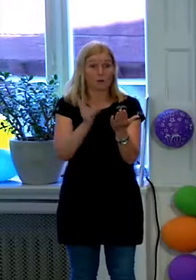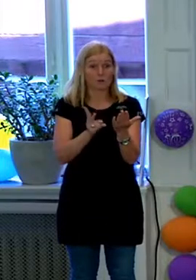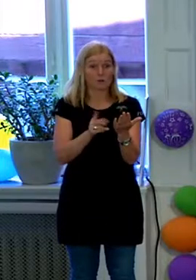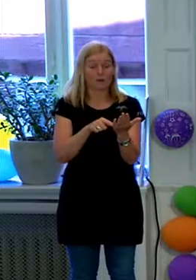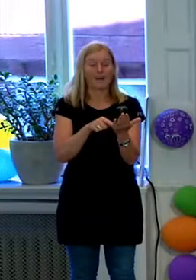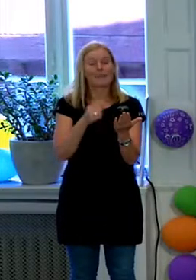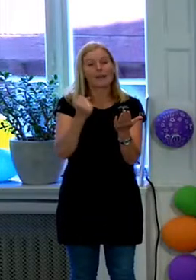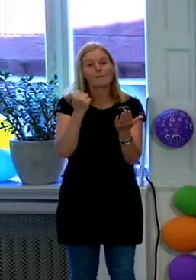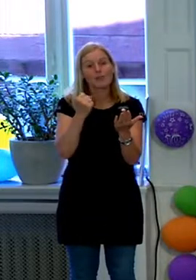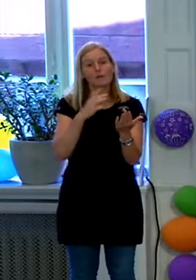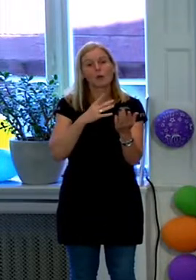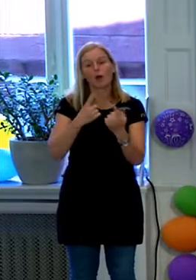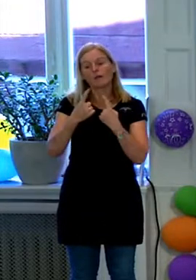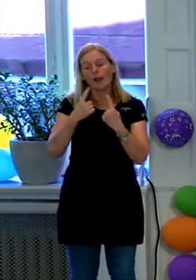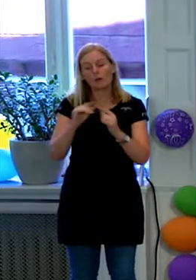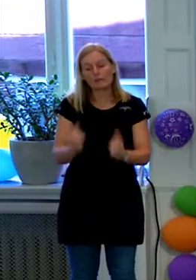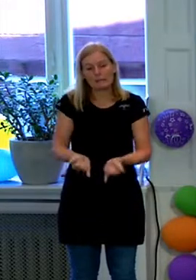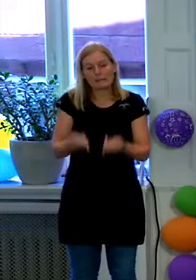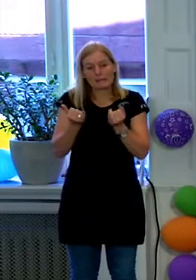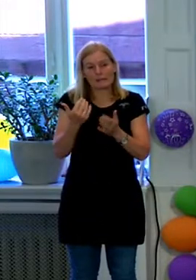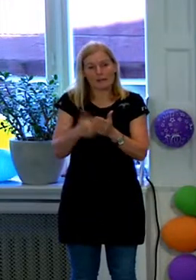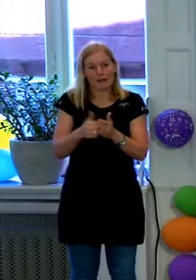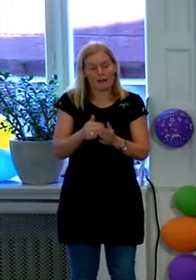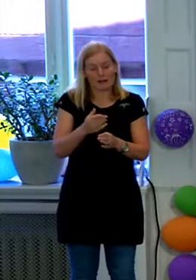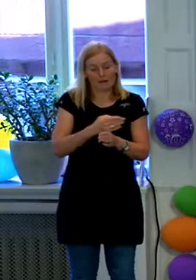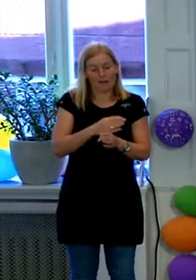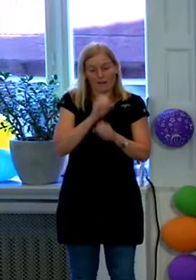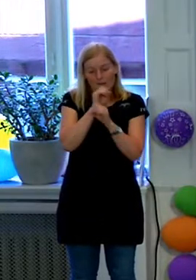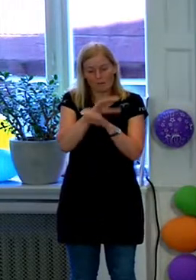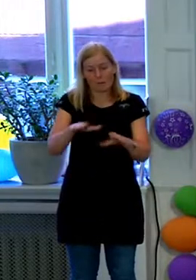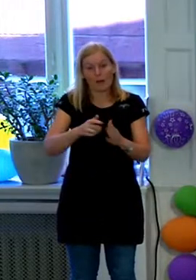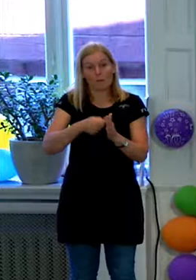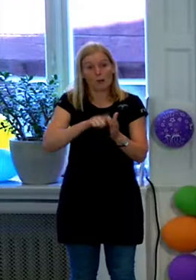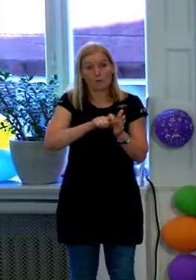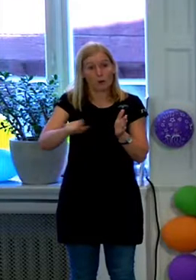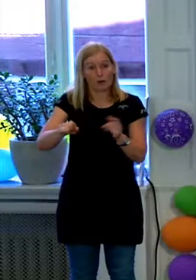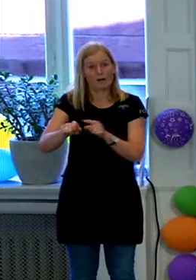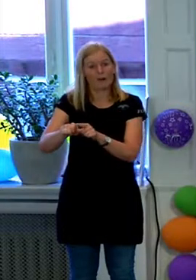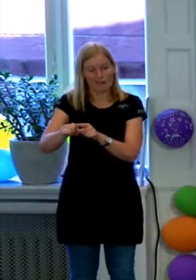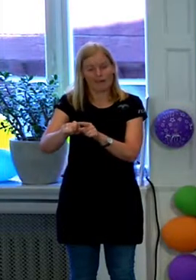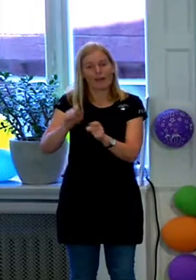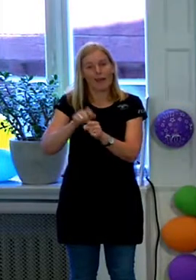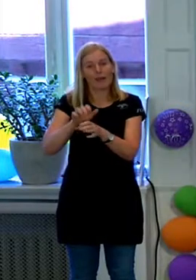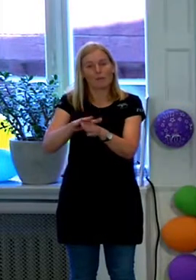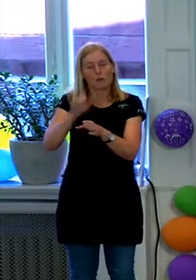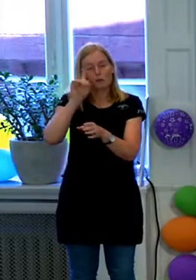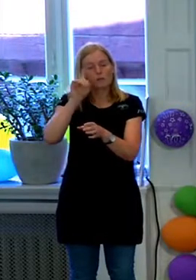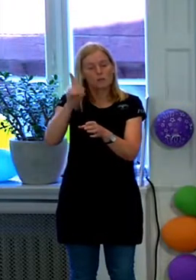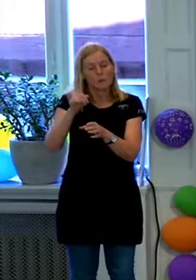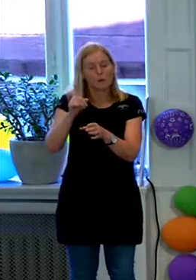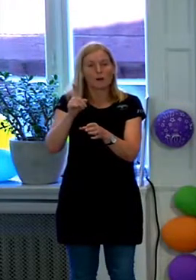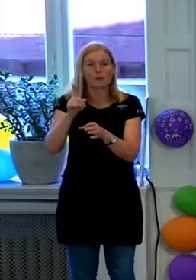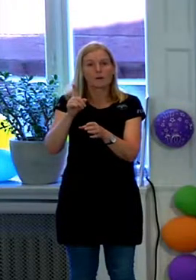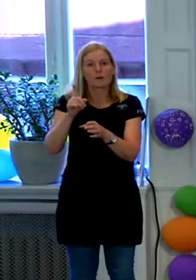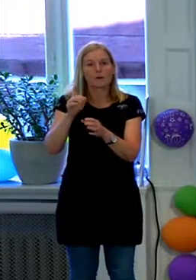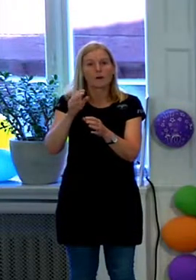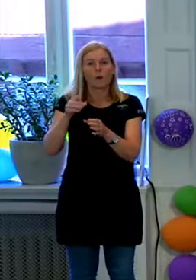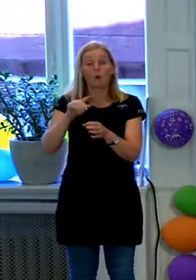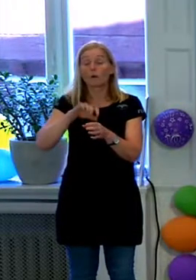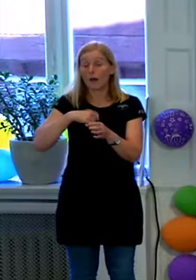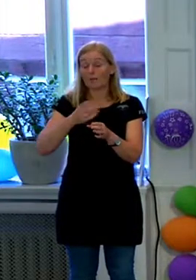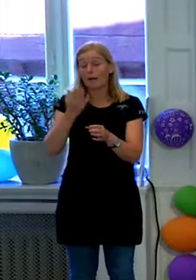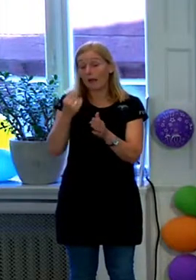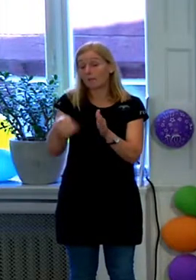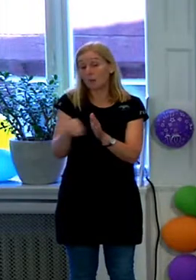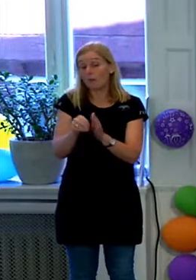är det viktigt att man har en dialog i tidigt skede. Det tror vi, så att medborgarna är med, förstår och kan bidra på